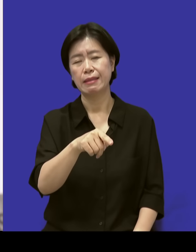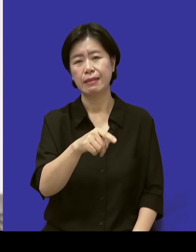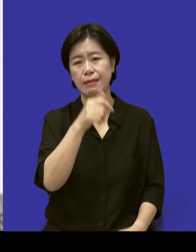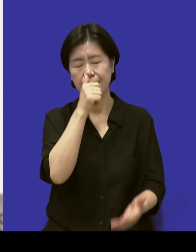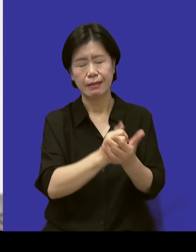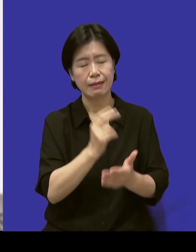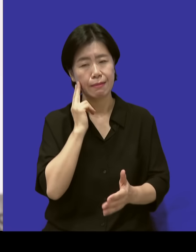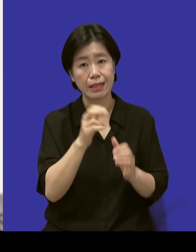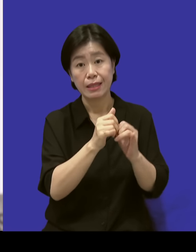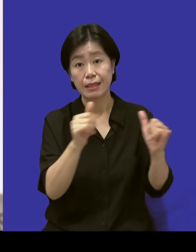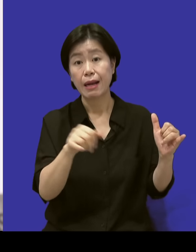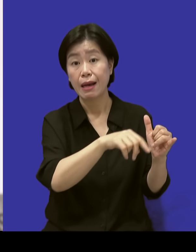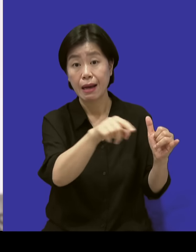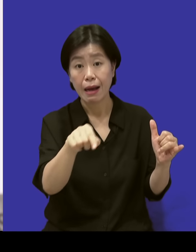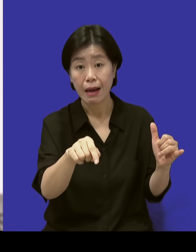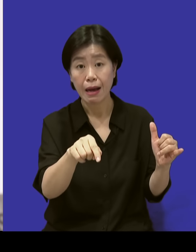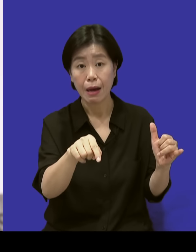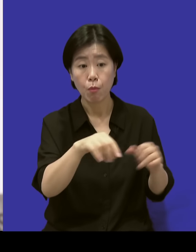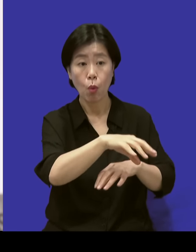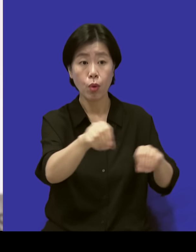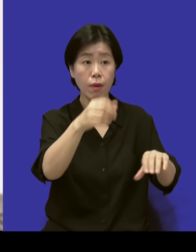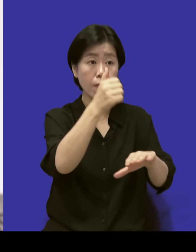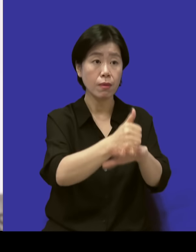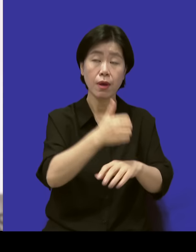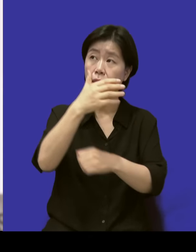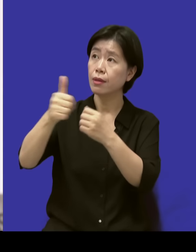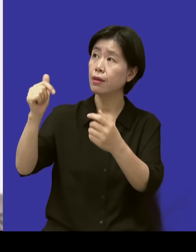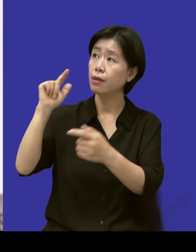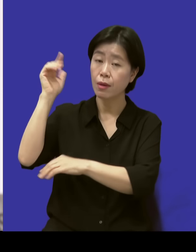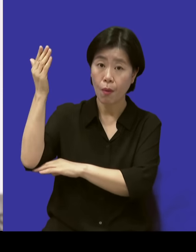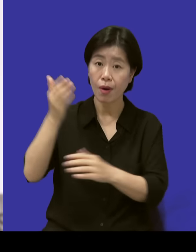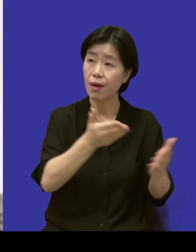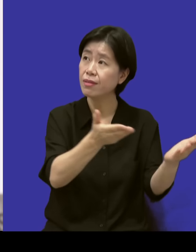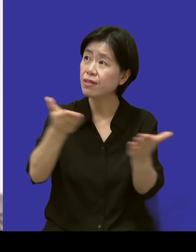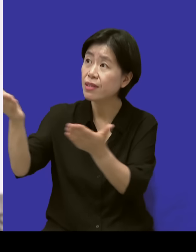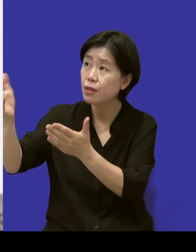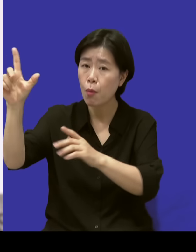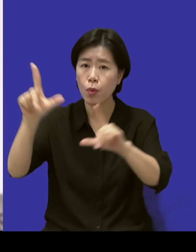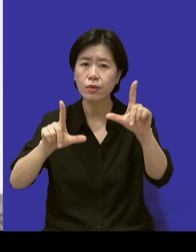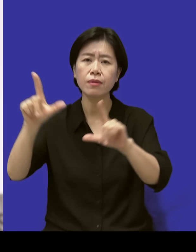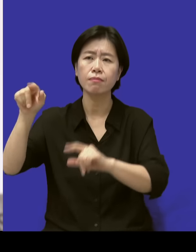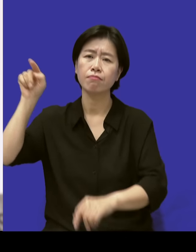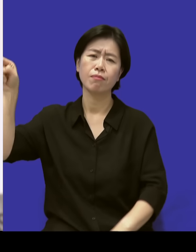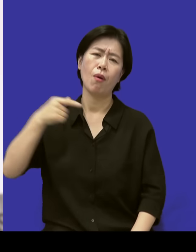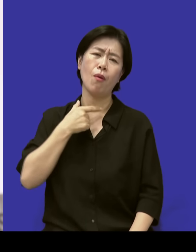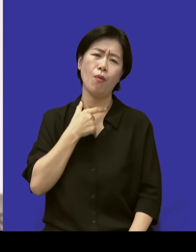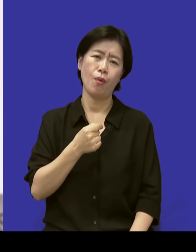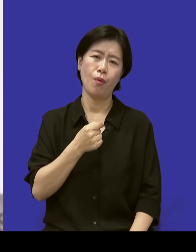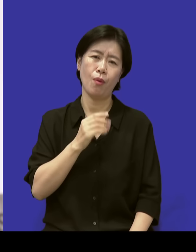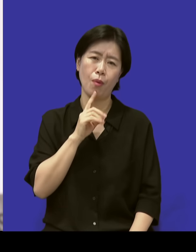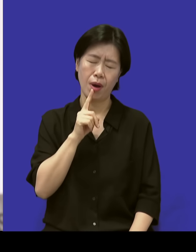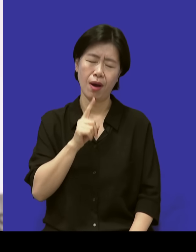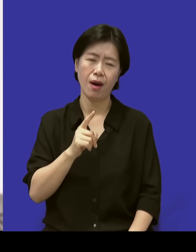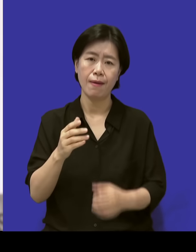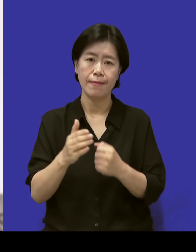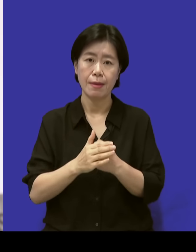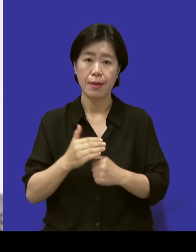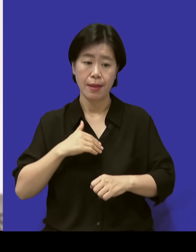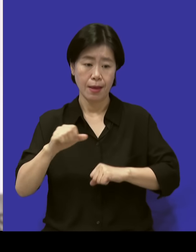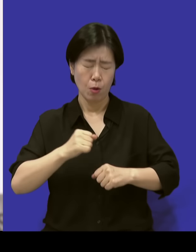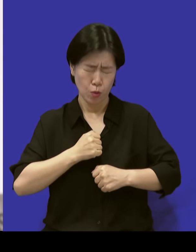아유, 더 생각만 해도 눈물이 나시는군요. 그래서 제가 이렇게 수용동 들어갈 때마다 네. 함부로 행동을 할 수가 없어요.